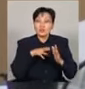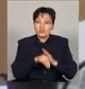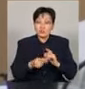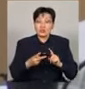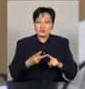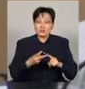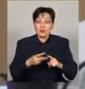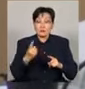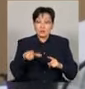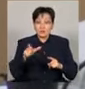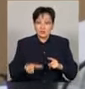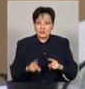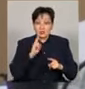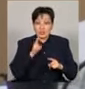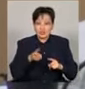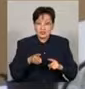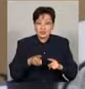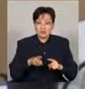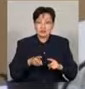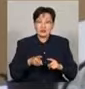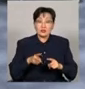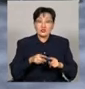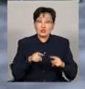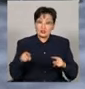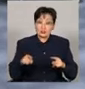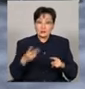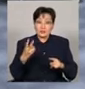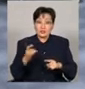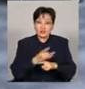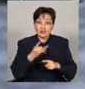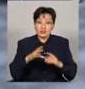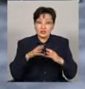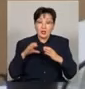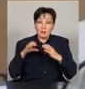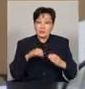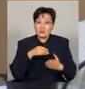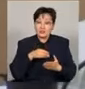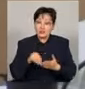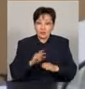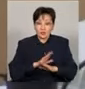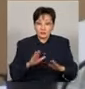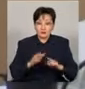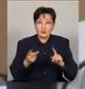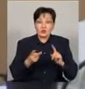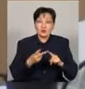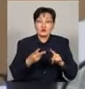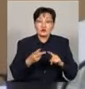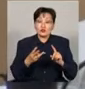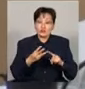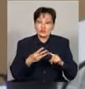Екіншісі, бір адам екі жылдың ішінде екінші рет ала алмау. Үшіншіден, бұл электрондық тізім дейміз